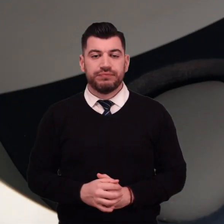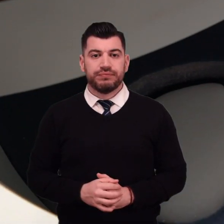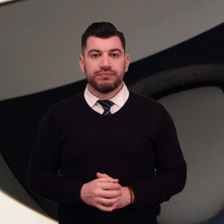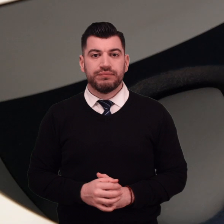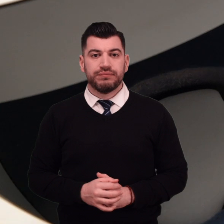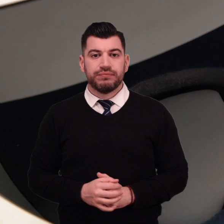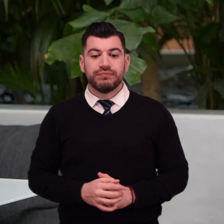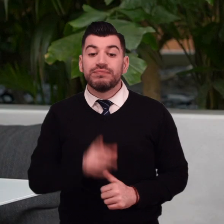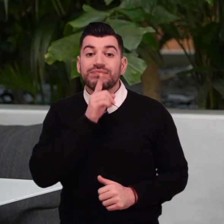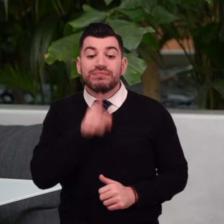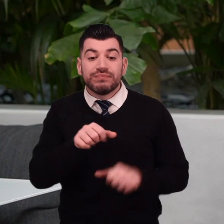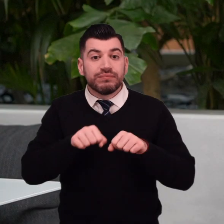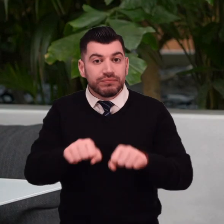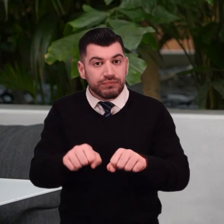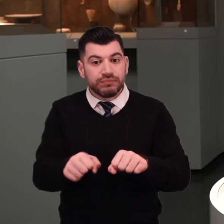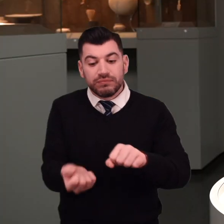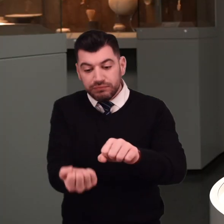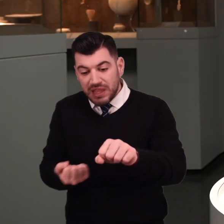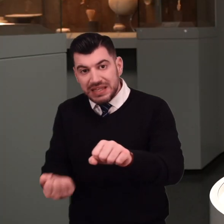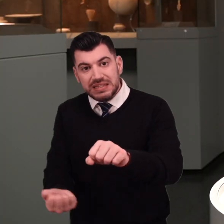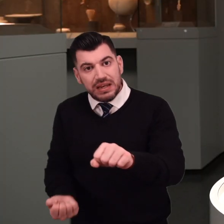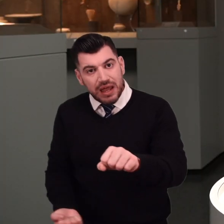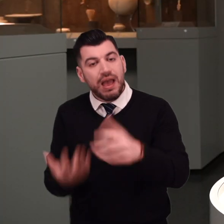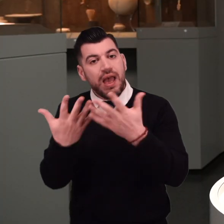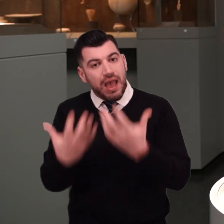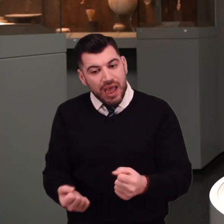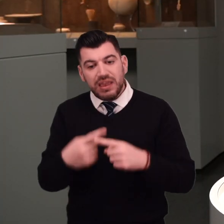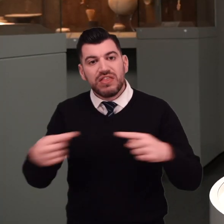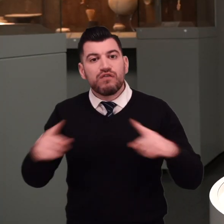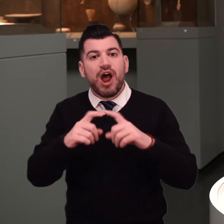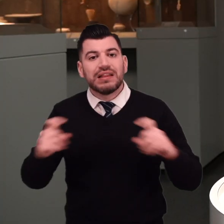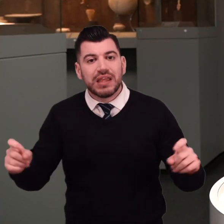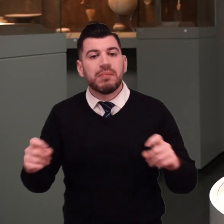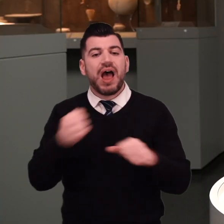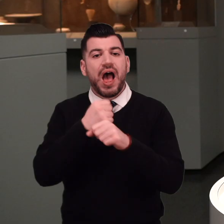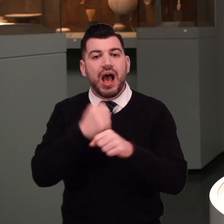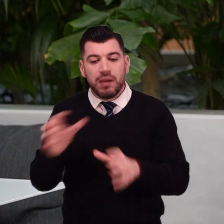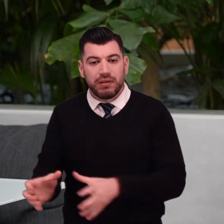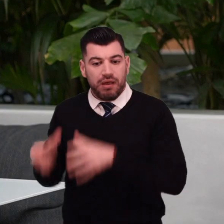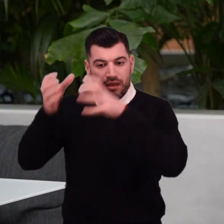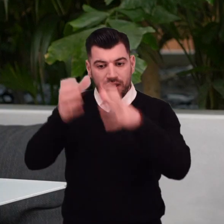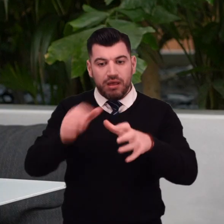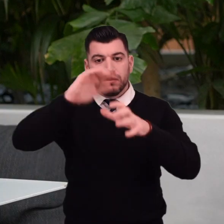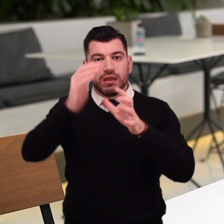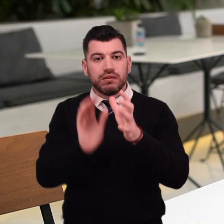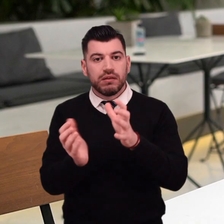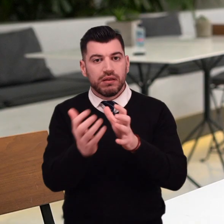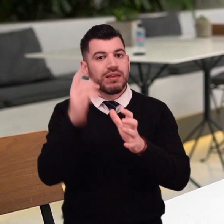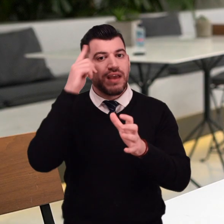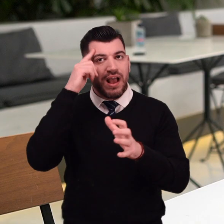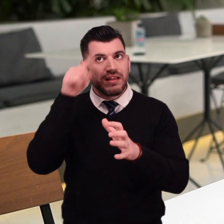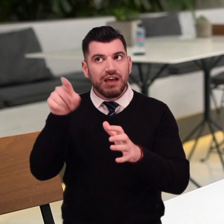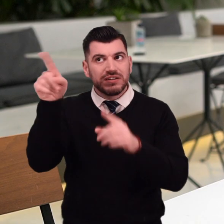από τα συρτάρια της τα αντικείμενα και να τα τοποθετήσεις στην πάνω επιφάνειά της για να τα περιεργαστείς.